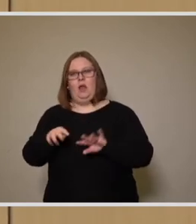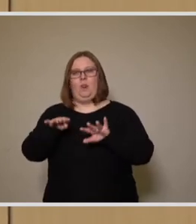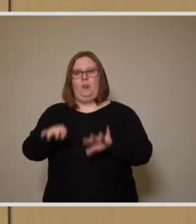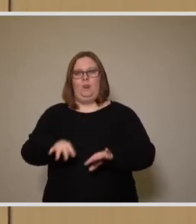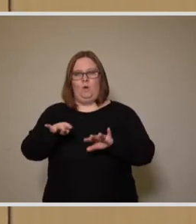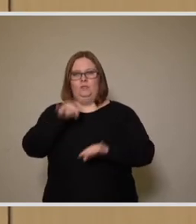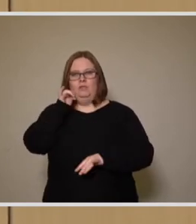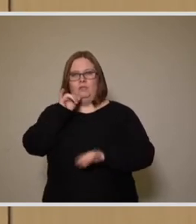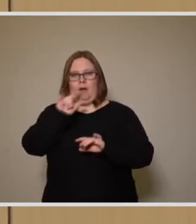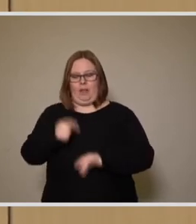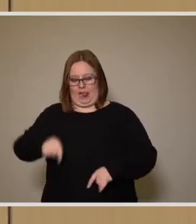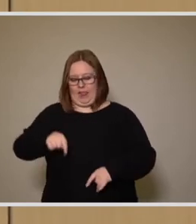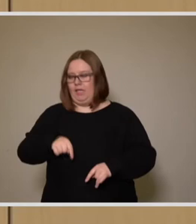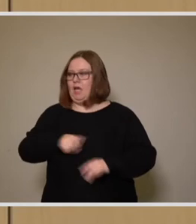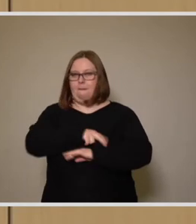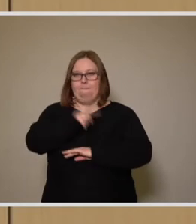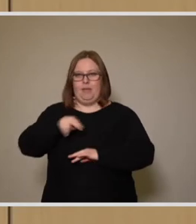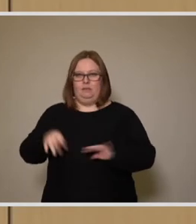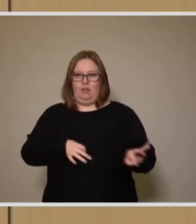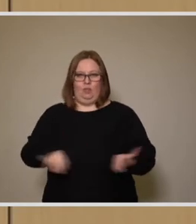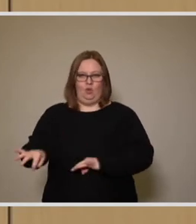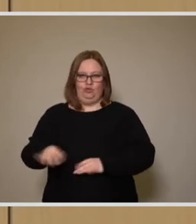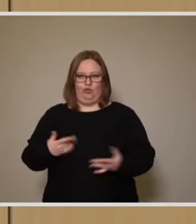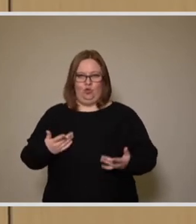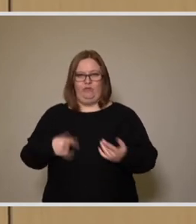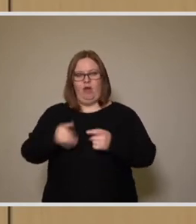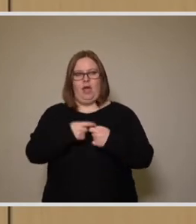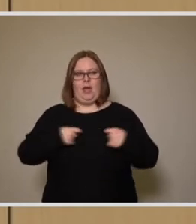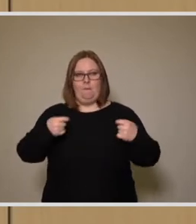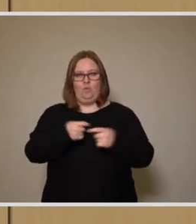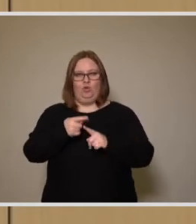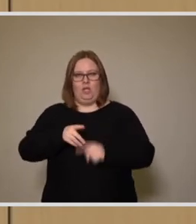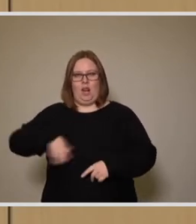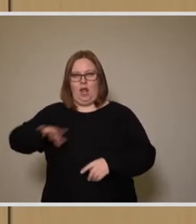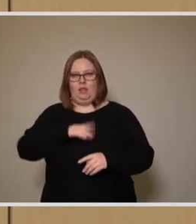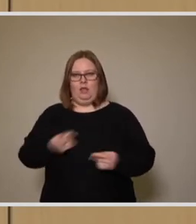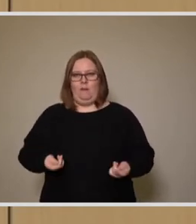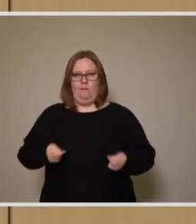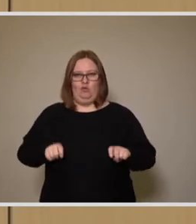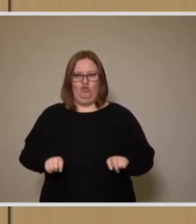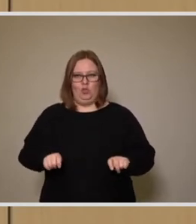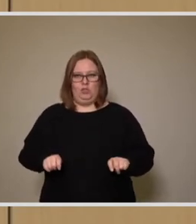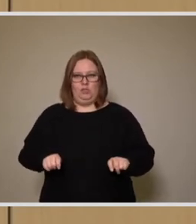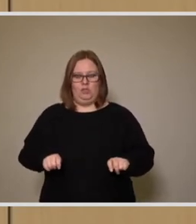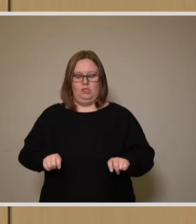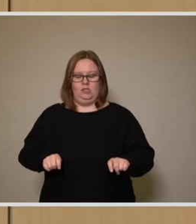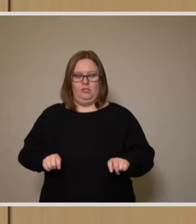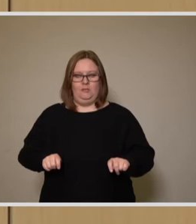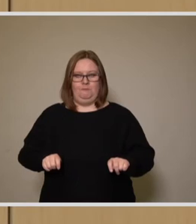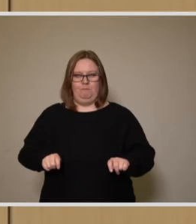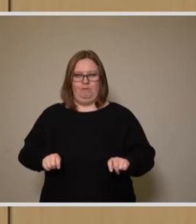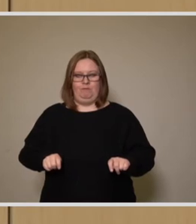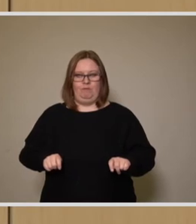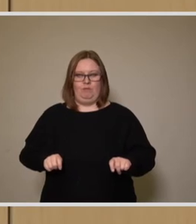April um 18 Uhr hier in der Messe durchführen. Durch die Bund-Länder-Beschlüsse haben wir, die